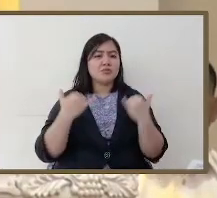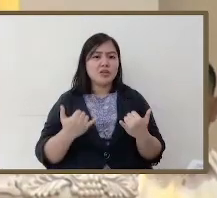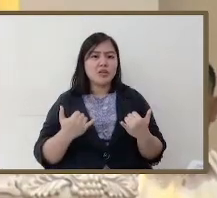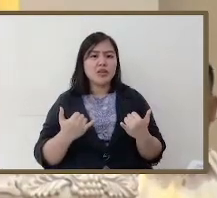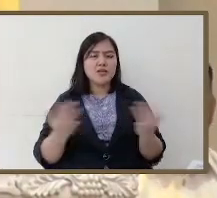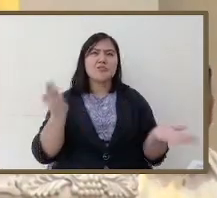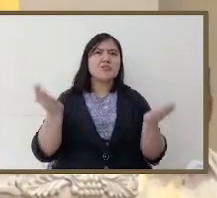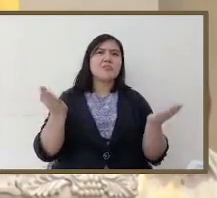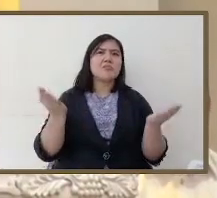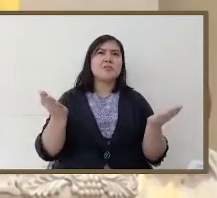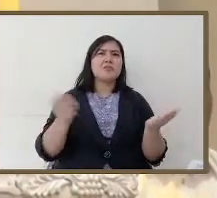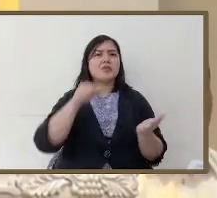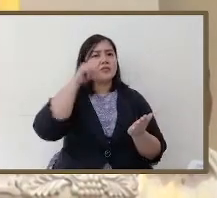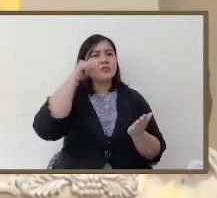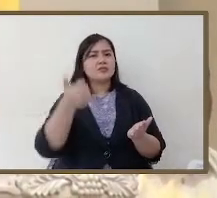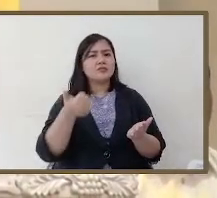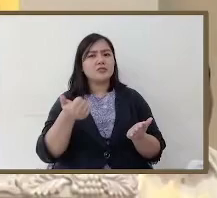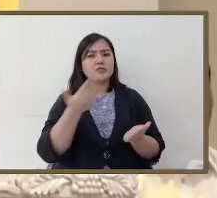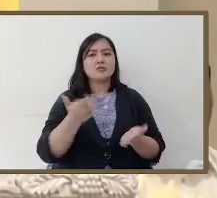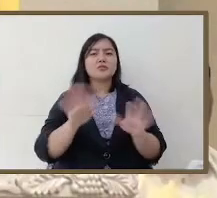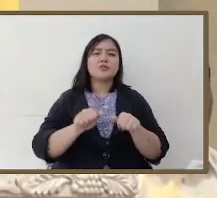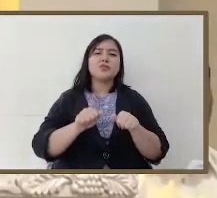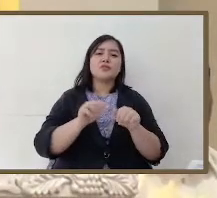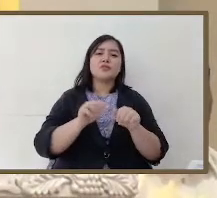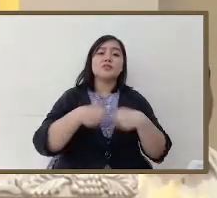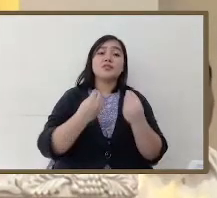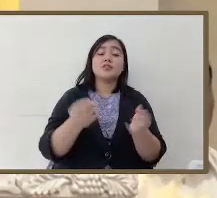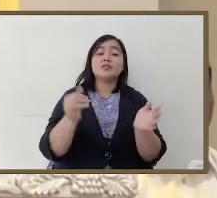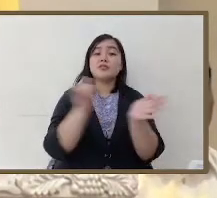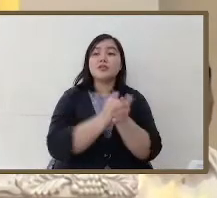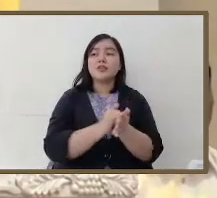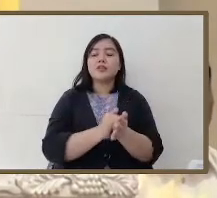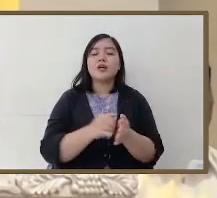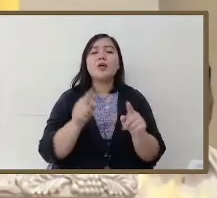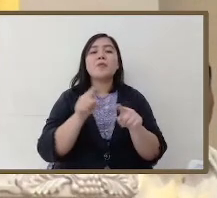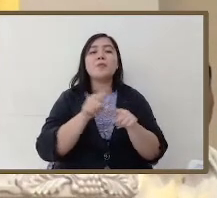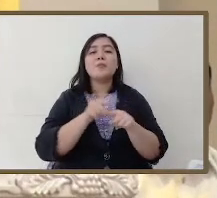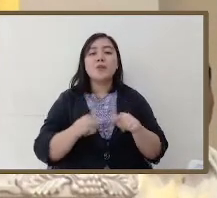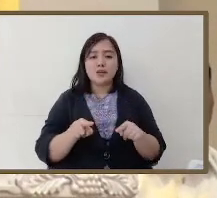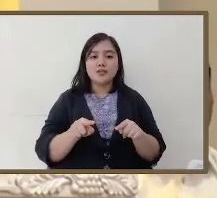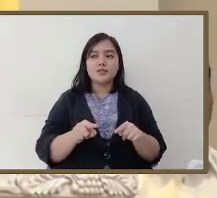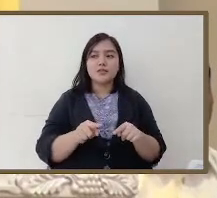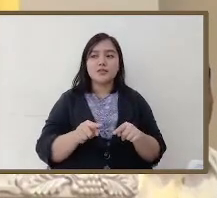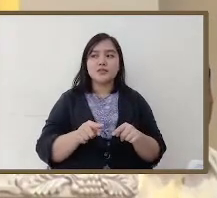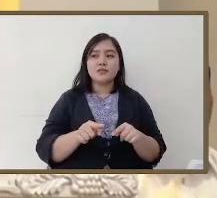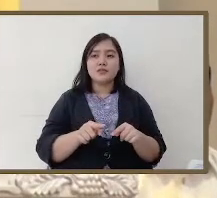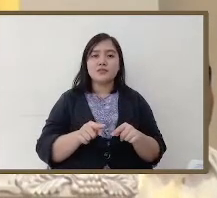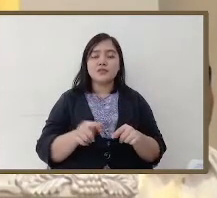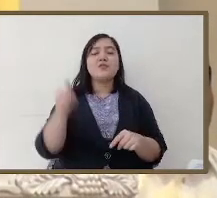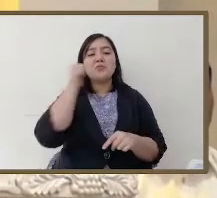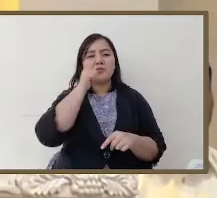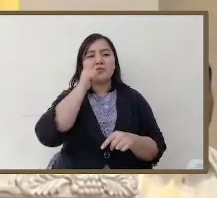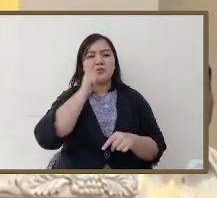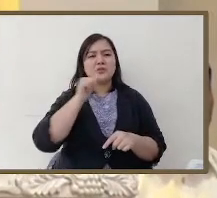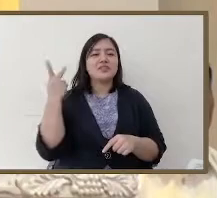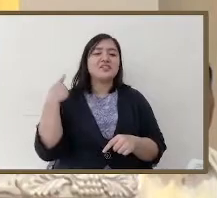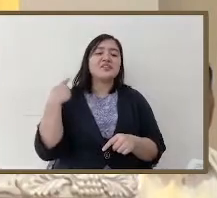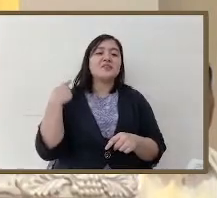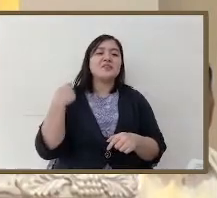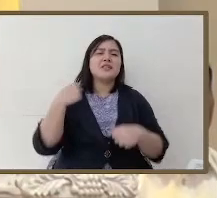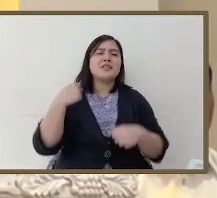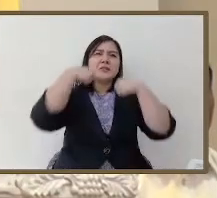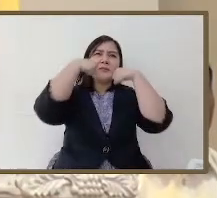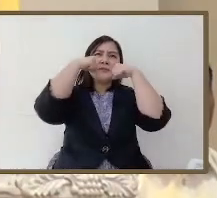lamang, kaya mong ibigay yan. But there is a vacuum in the